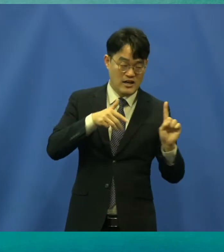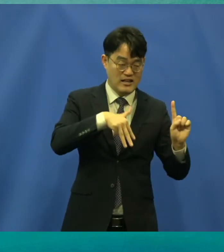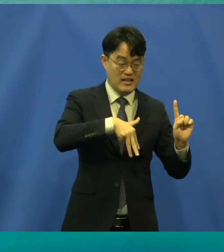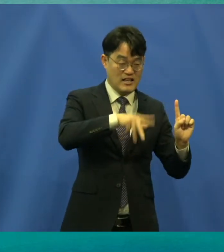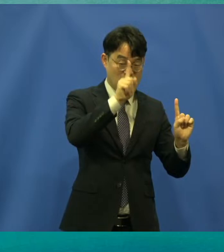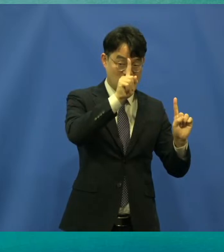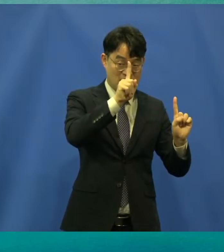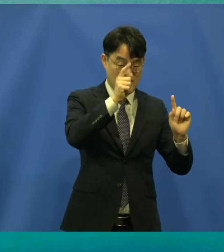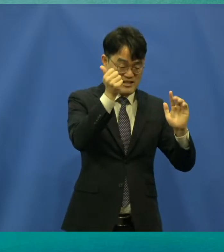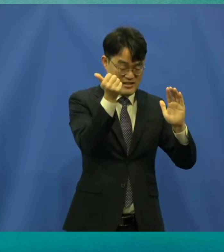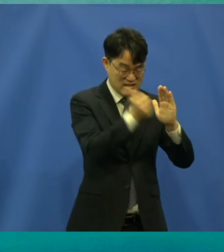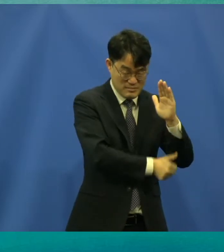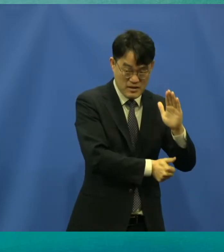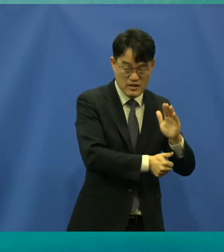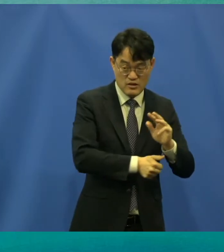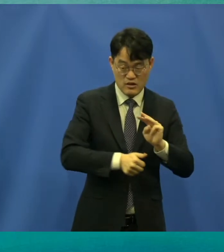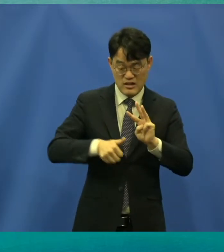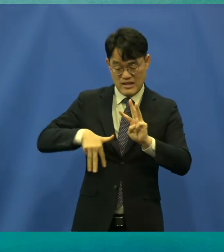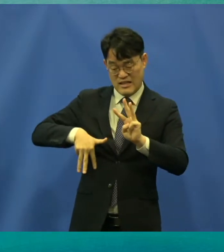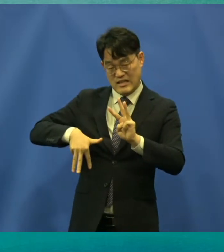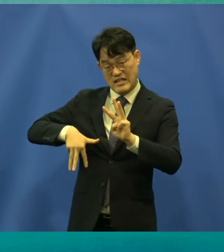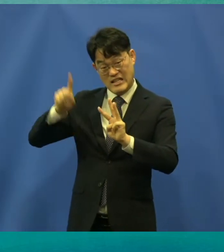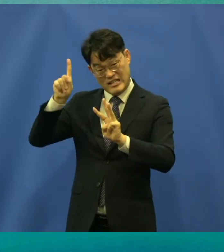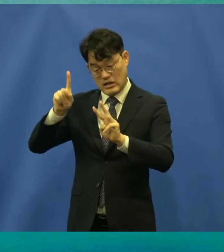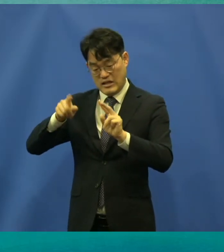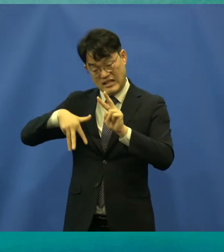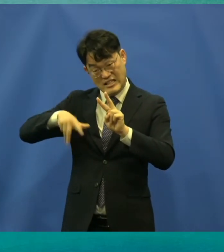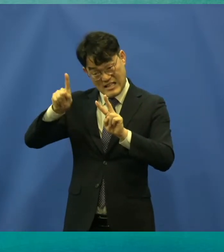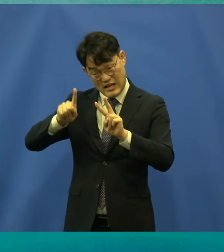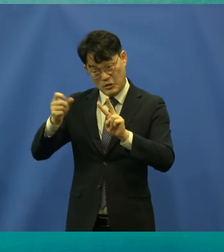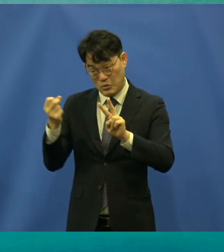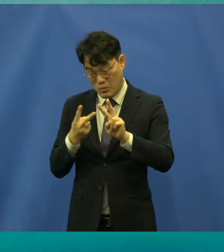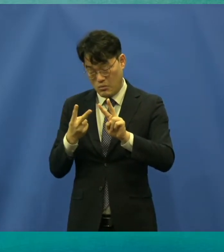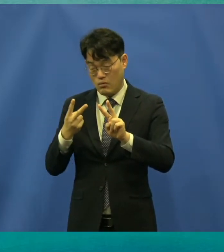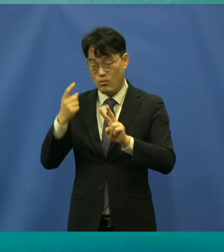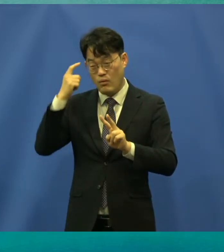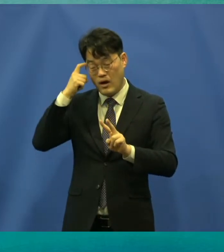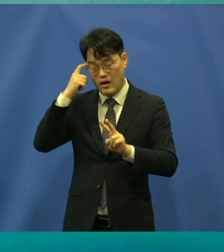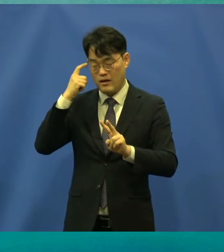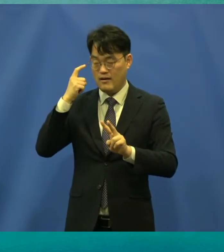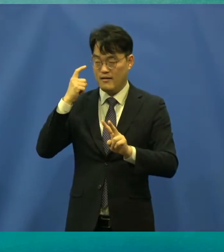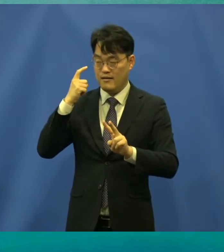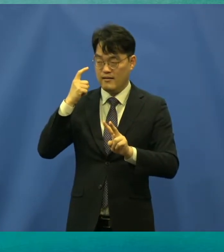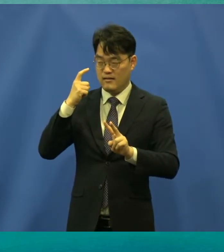보시는가? 왜 한 번에 끝을 내지 못하셨을까?